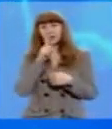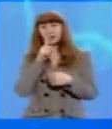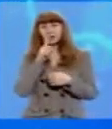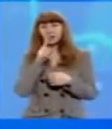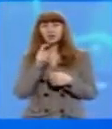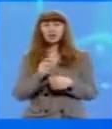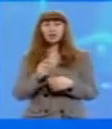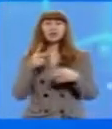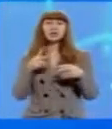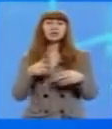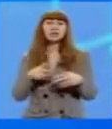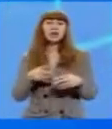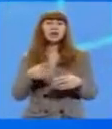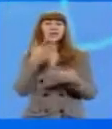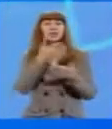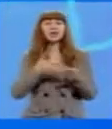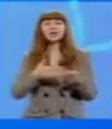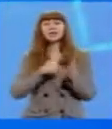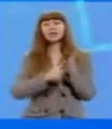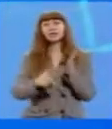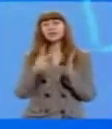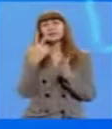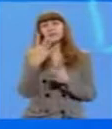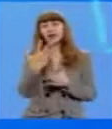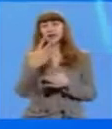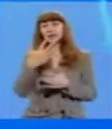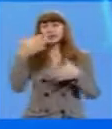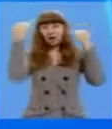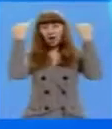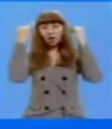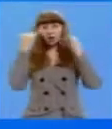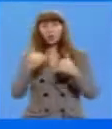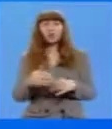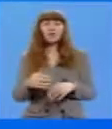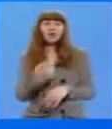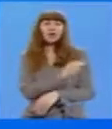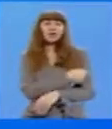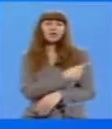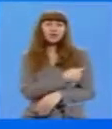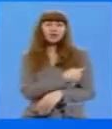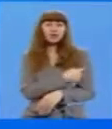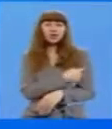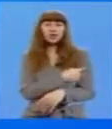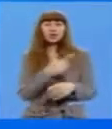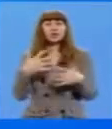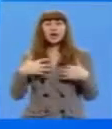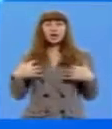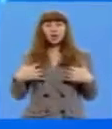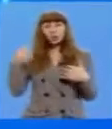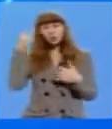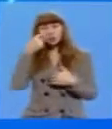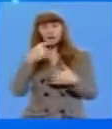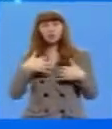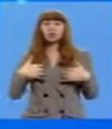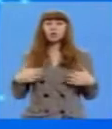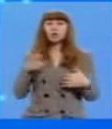75 бас ірі қарасын бруцеллез деген желеумен алып кеткен. Бірақ кейін солардың үшеуінен ғана нақты жұқпалы дерт анықталыпты,